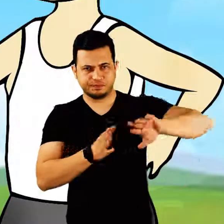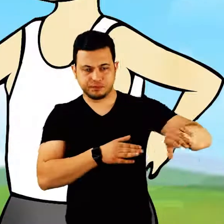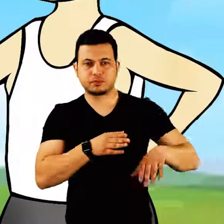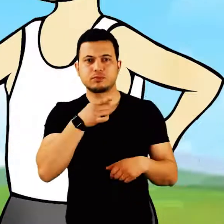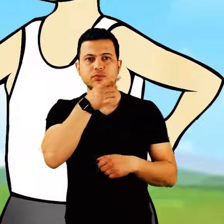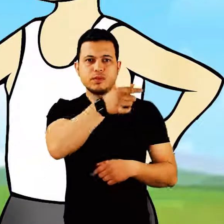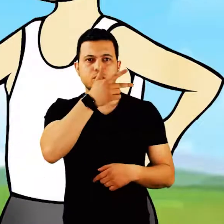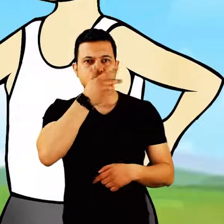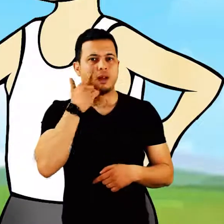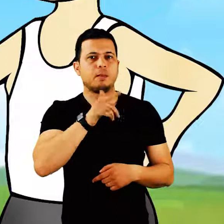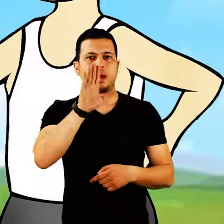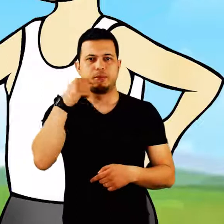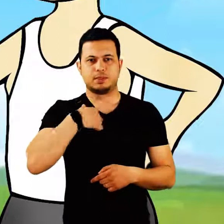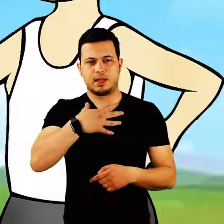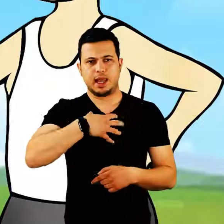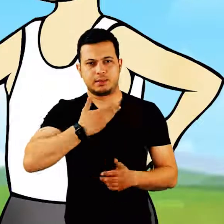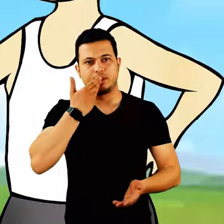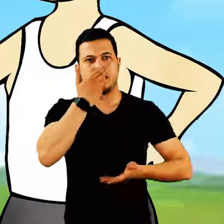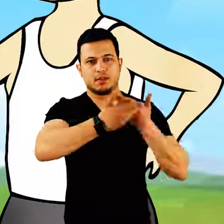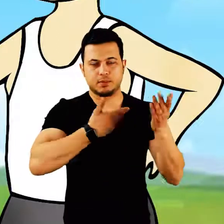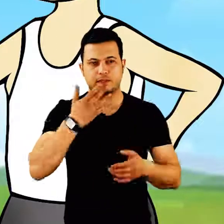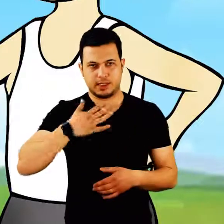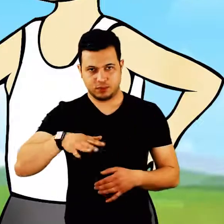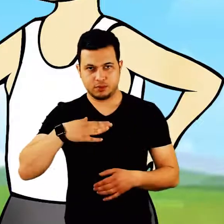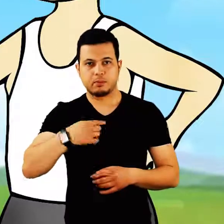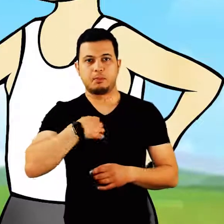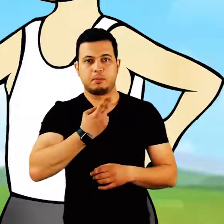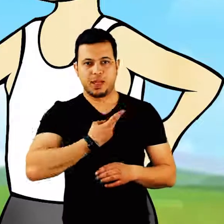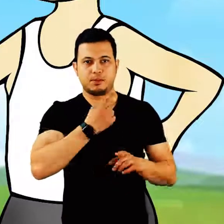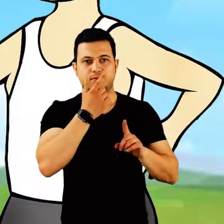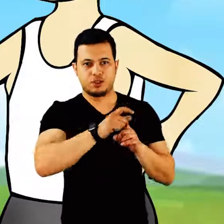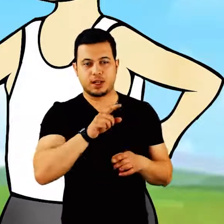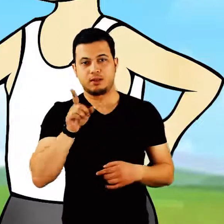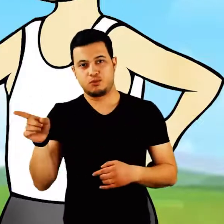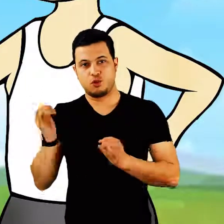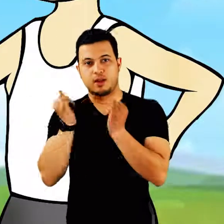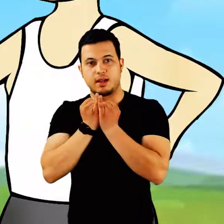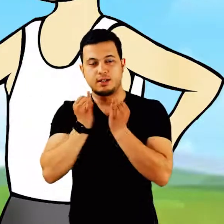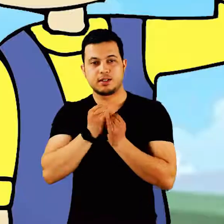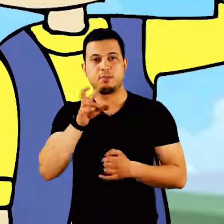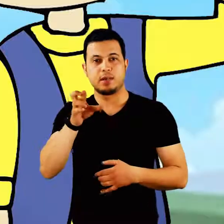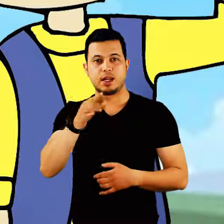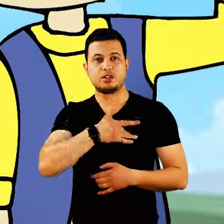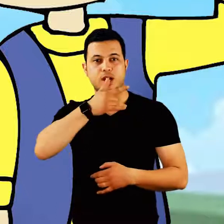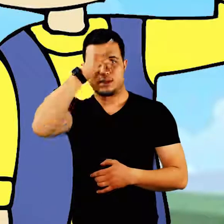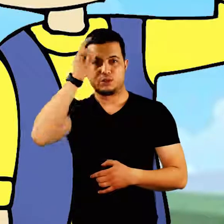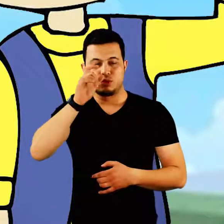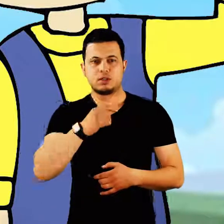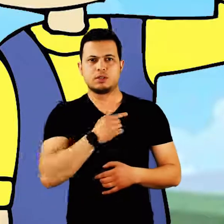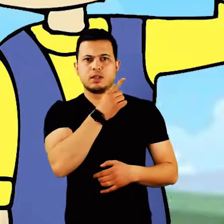kusura bakma. Biz de kendimizi tanıtmadık. Benim adım Çınar ve bu da kardeşim Pınar Cantürk. Yoksa siz